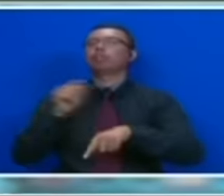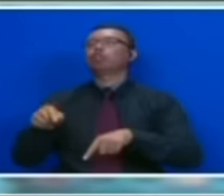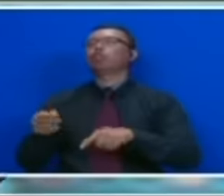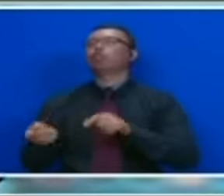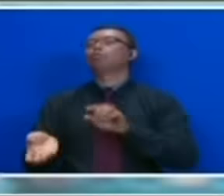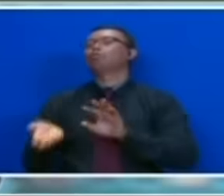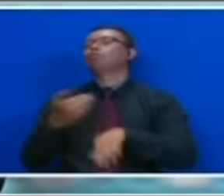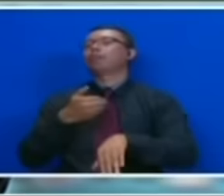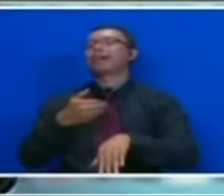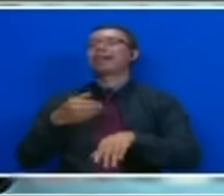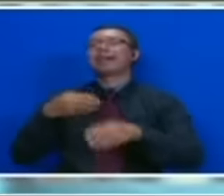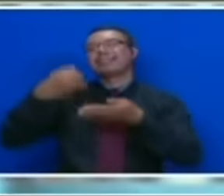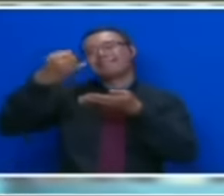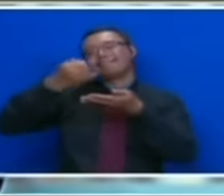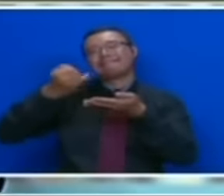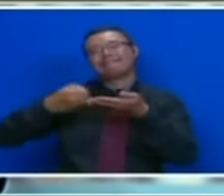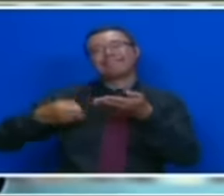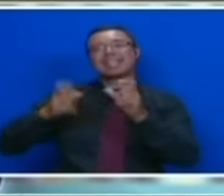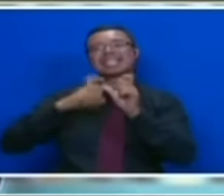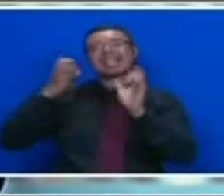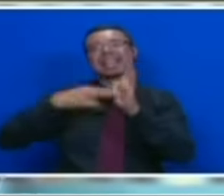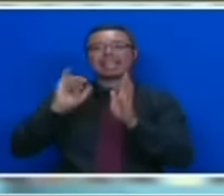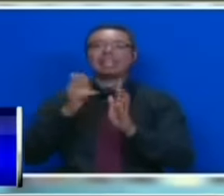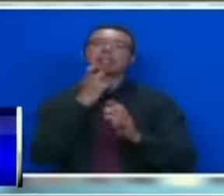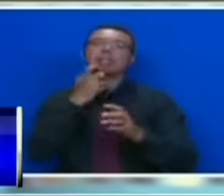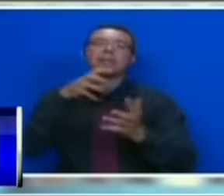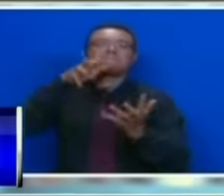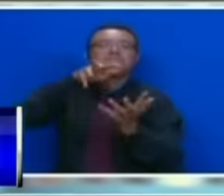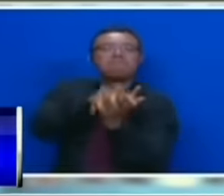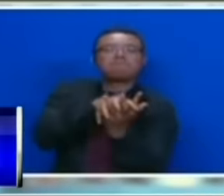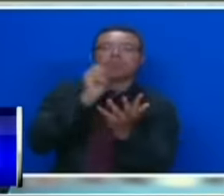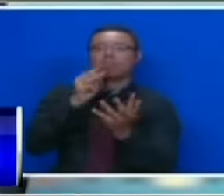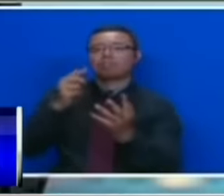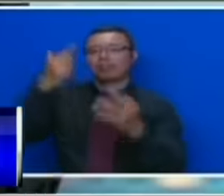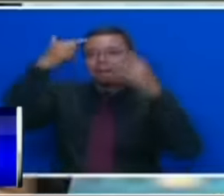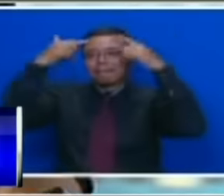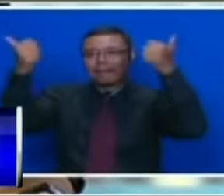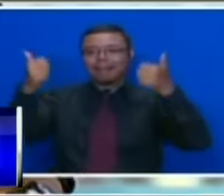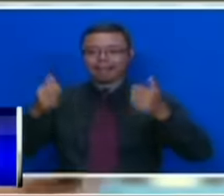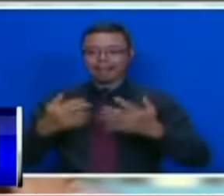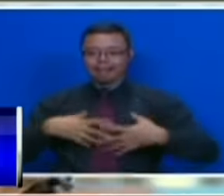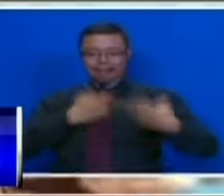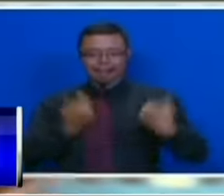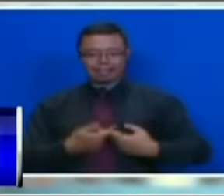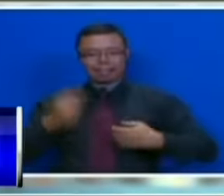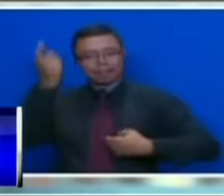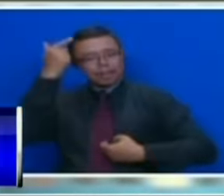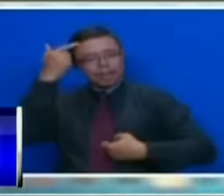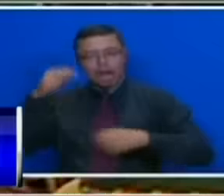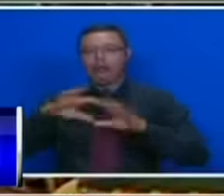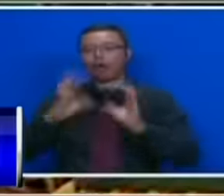kembali seni bagaimana kita mengaplikasikannya dalam memenangkan hati dan pikiran anggota yang bekerja di bawah